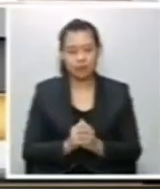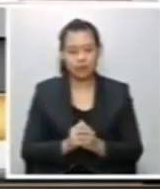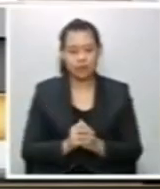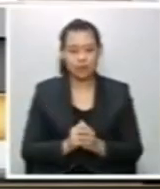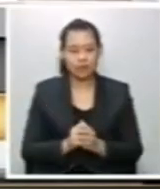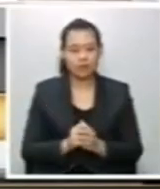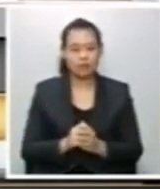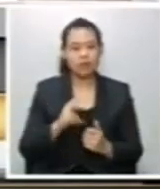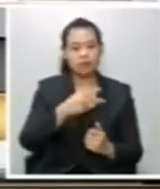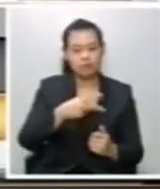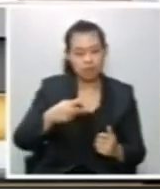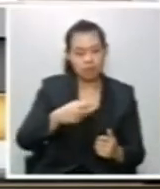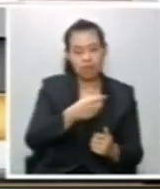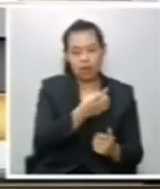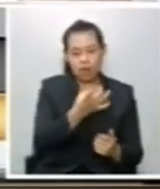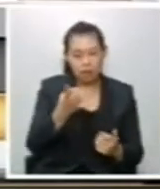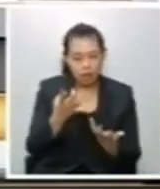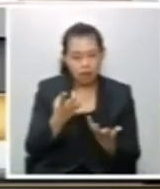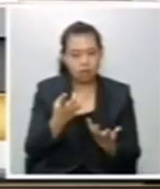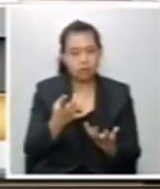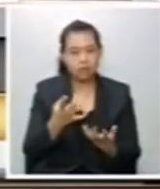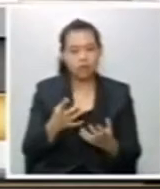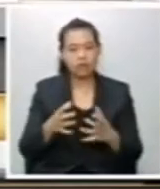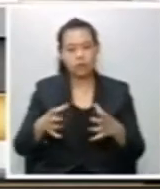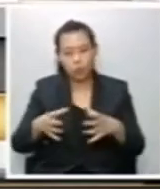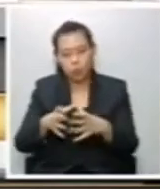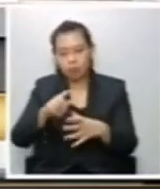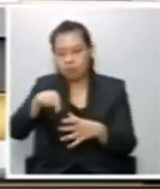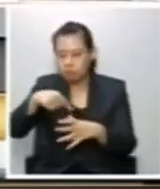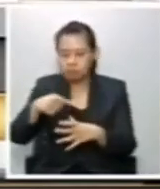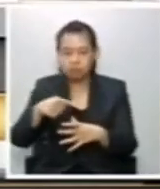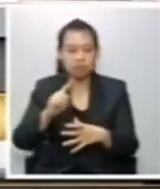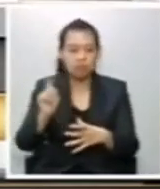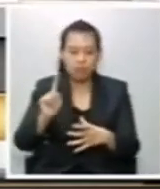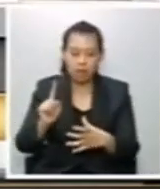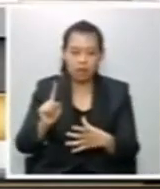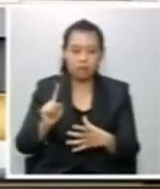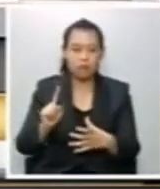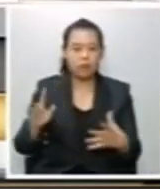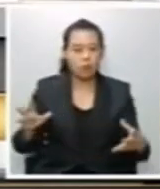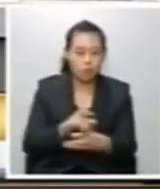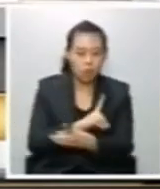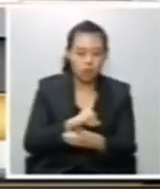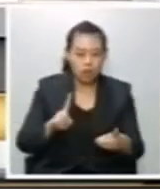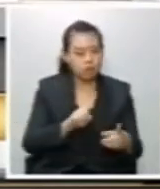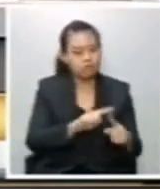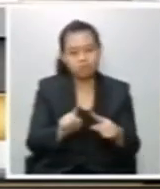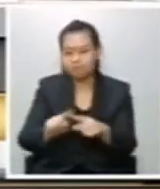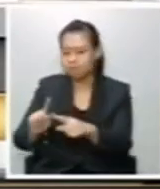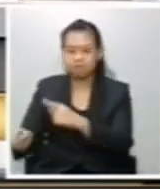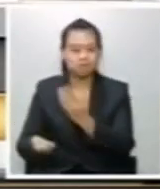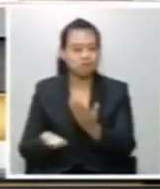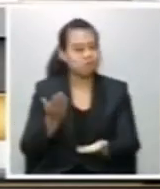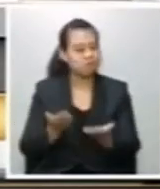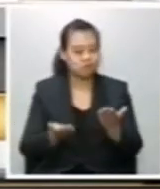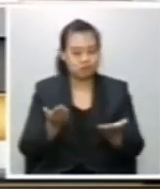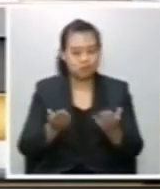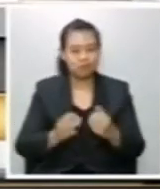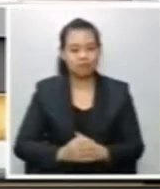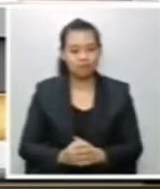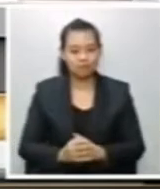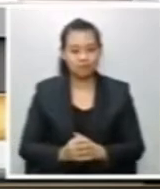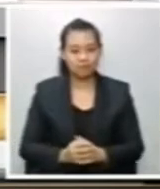ใดชาติพันธุ์ใดความเชื่อศรัทธาใดประเพณีวัฒนธรรมใดก็ตาม